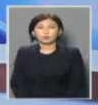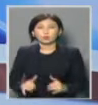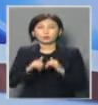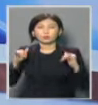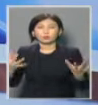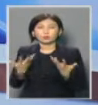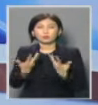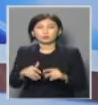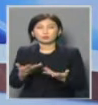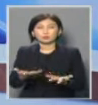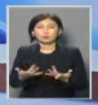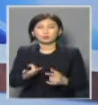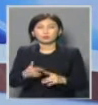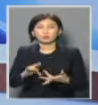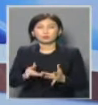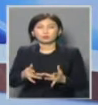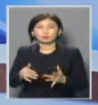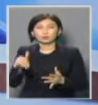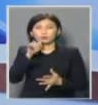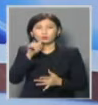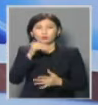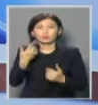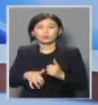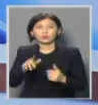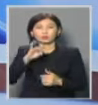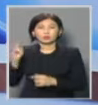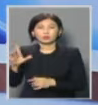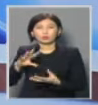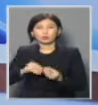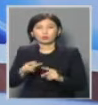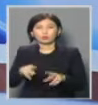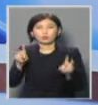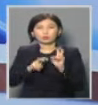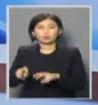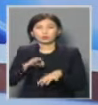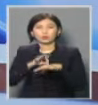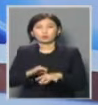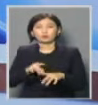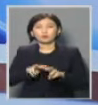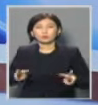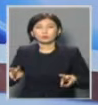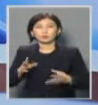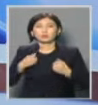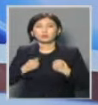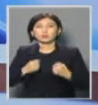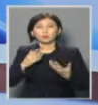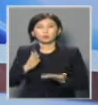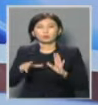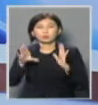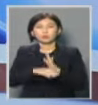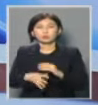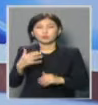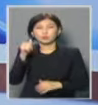Увеличилось количество потребителей электронных сигарет среди детей. Таков результат мониторинга, проведенного Министерством здравоохранения за